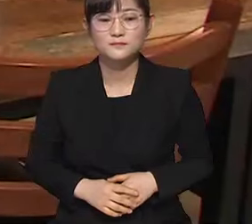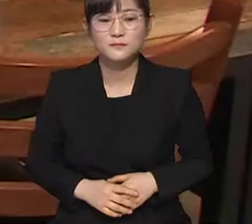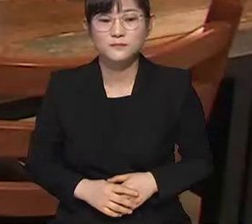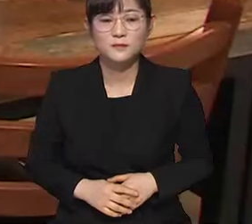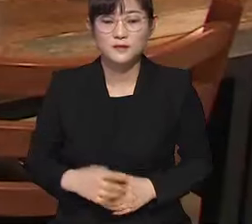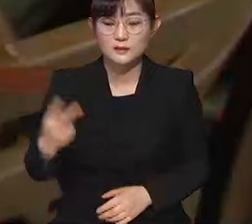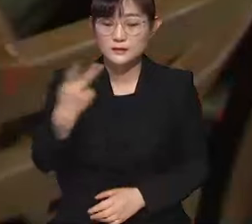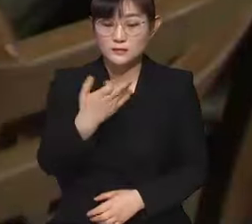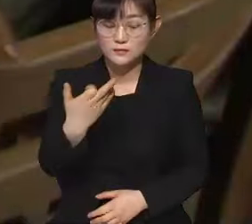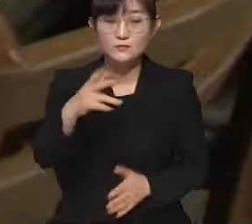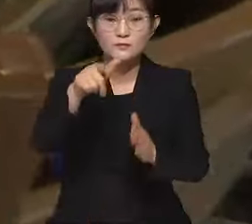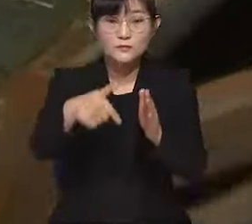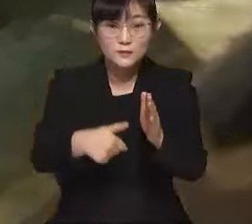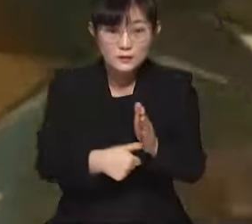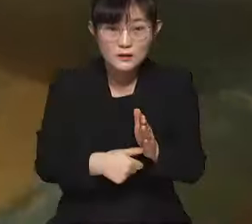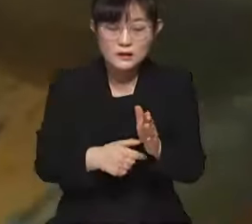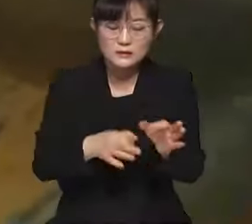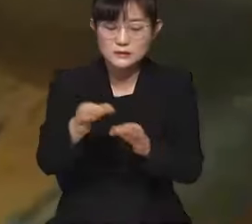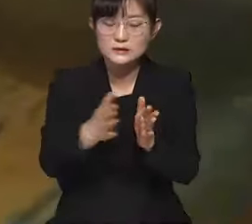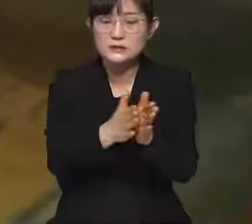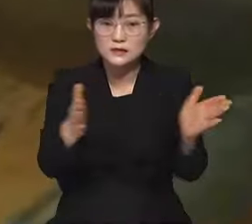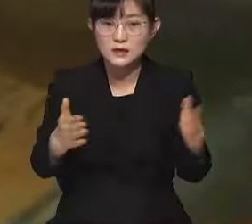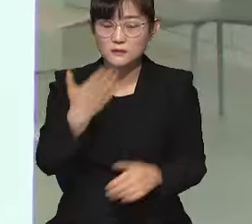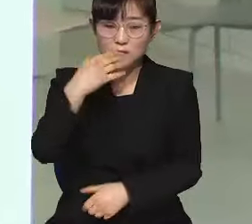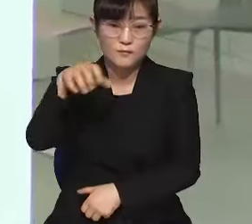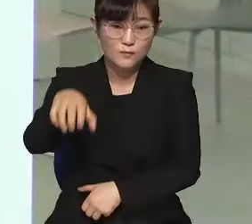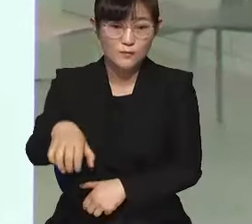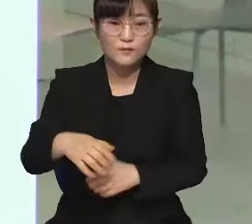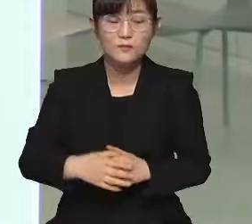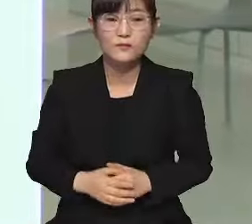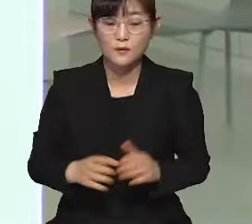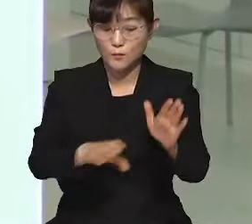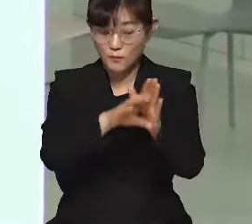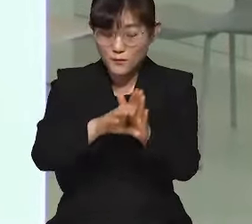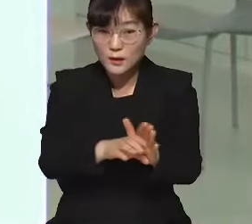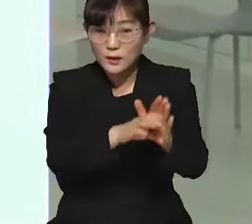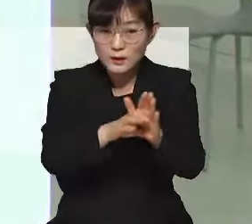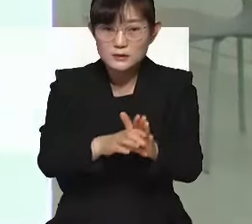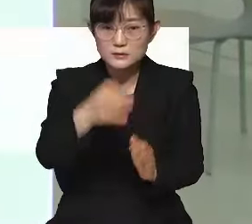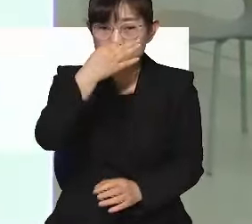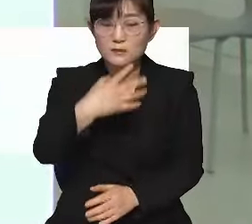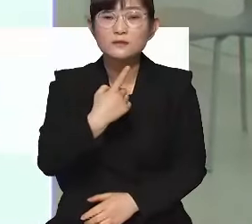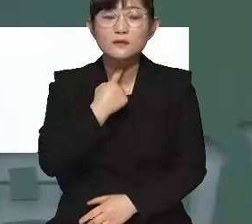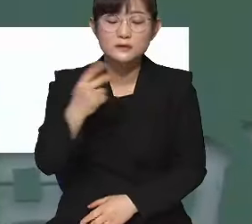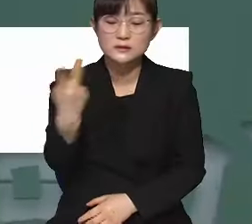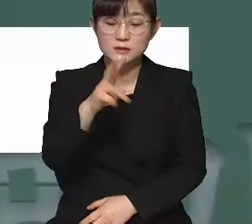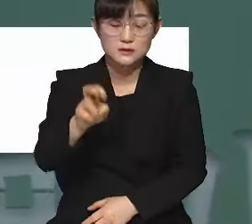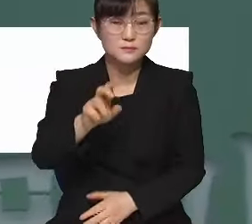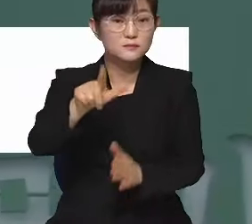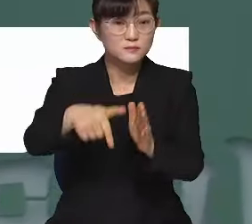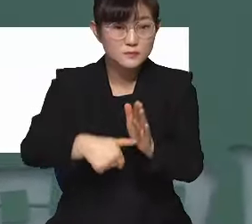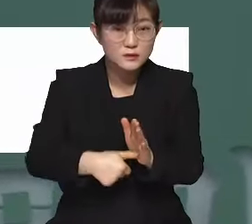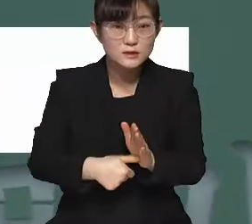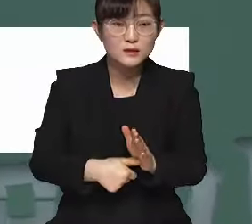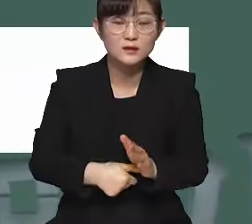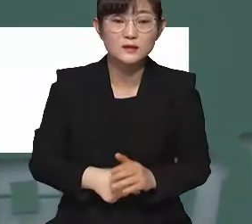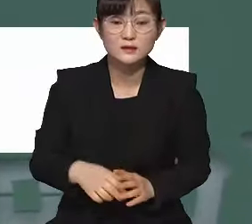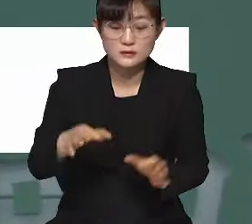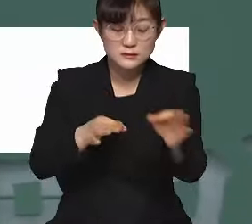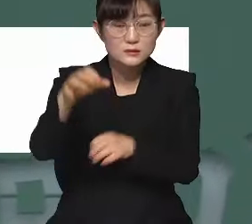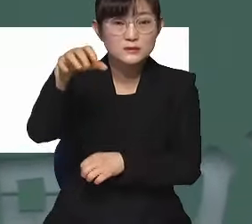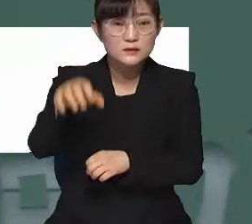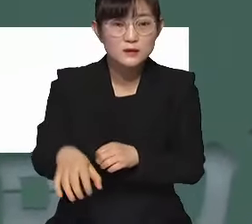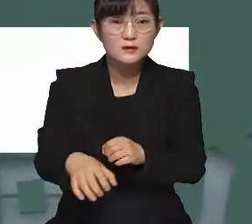지난 2019년 문을 연 광주의 한 음식점입니다. 코로나19로 어려움이 컸던 2020년, 이 업체는 온라인